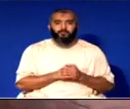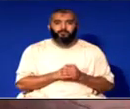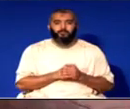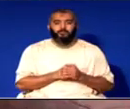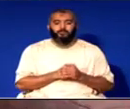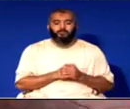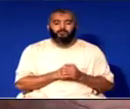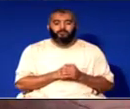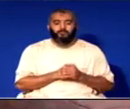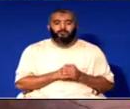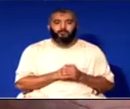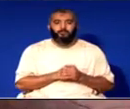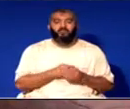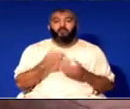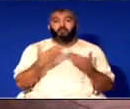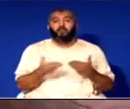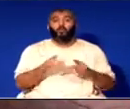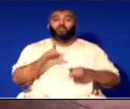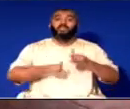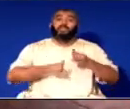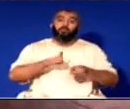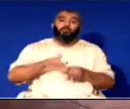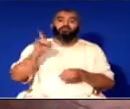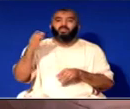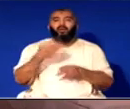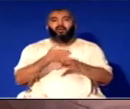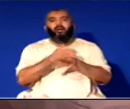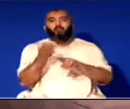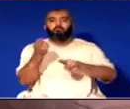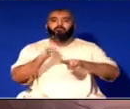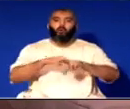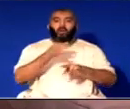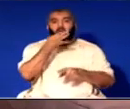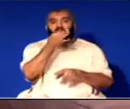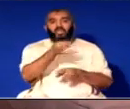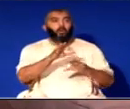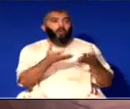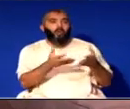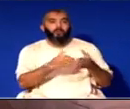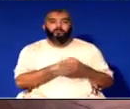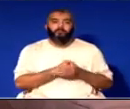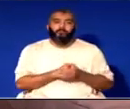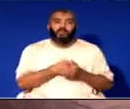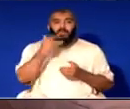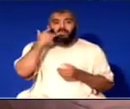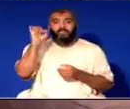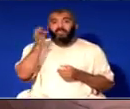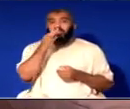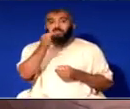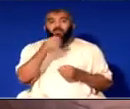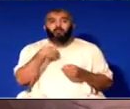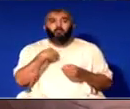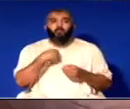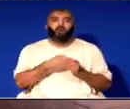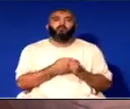طبيعة العقد، واش هي واش قالت لك مونة الدرهم هذه مات باباك الله يرحمها ويوسع عليها، واش قالت لك؟ إذا قالت لك هاكي للأمانة، هاكي مثلا